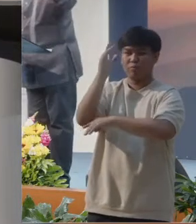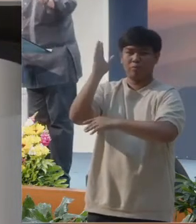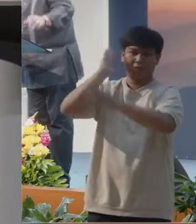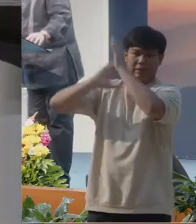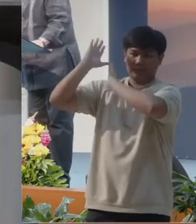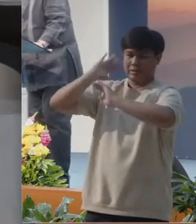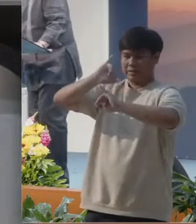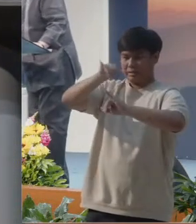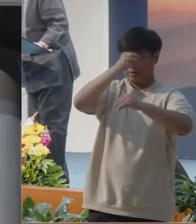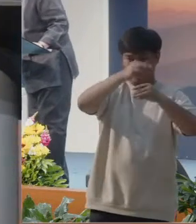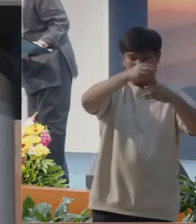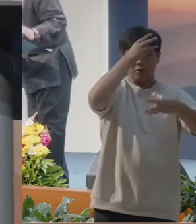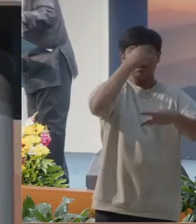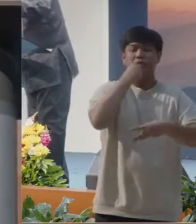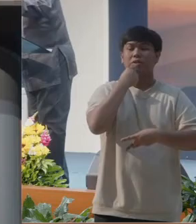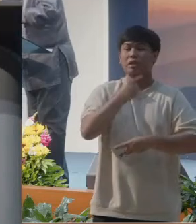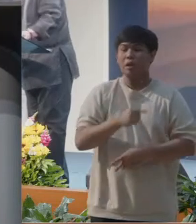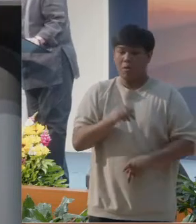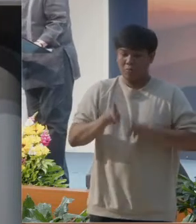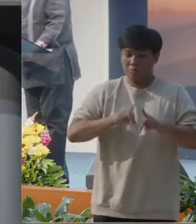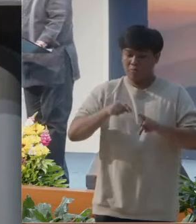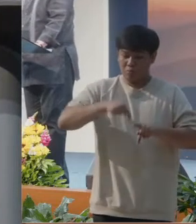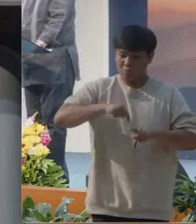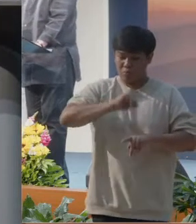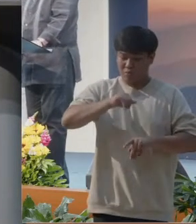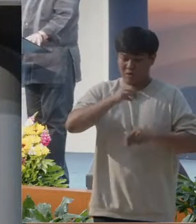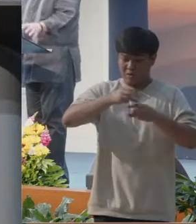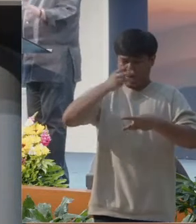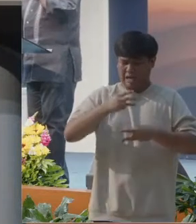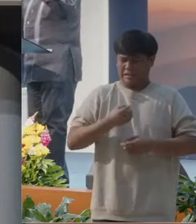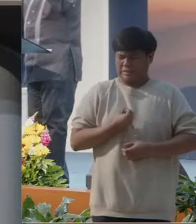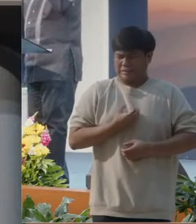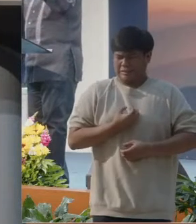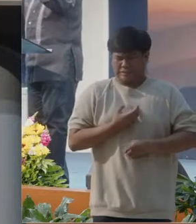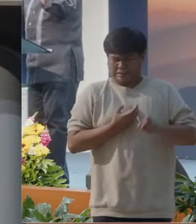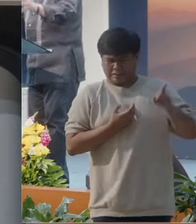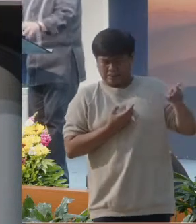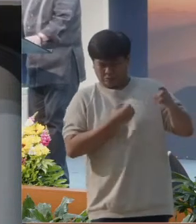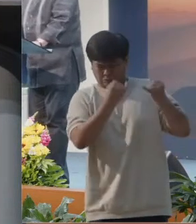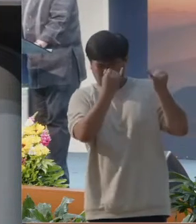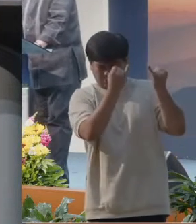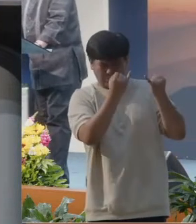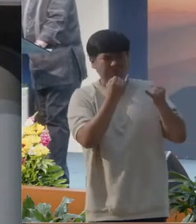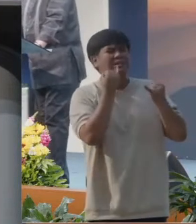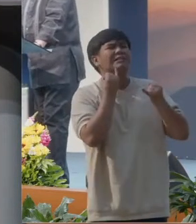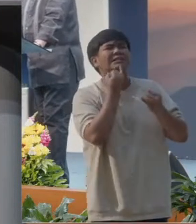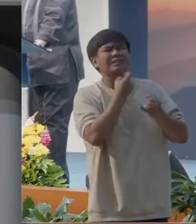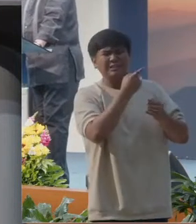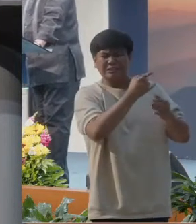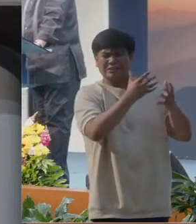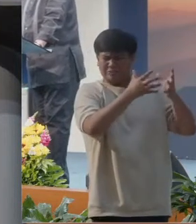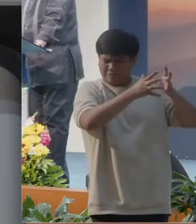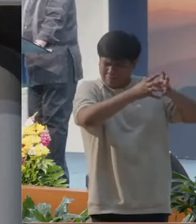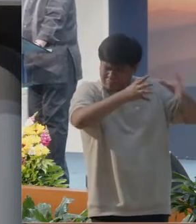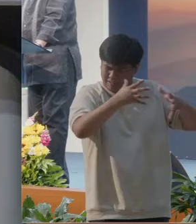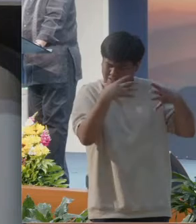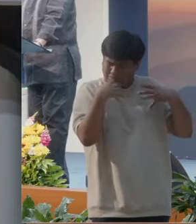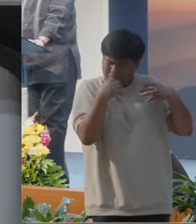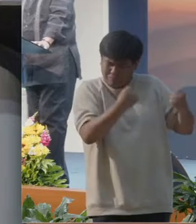mga tao sa Jericho. Sabing ganun, yung mga tao ng Jericho, nakuy, sila'y terrified at sila ay